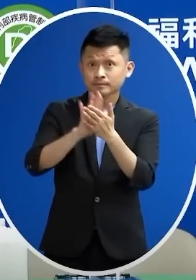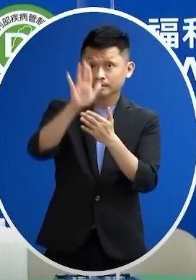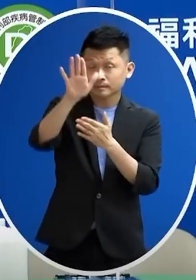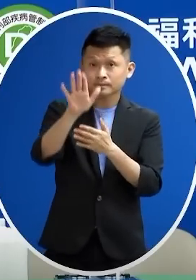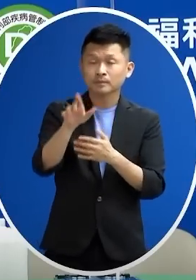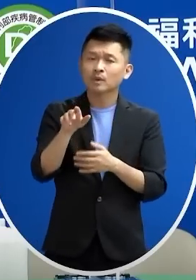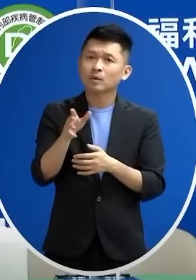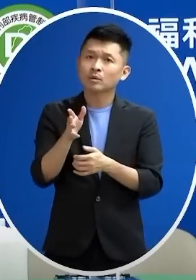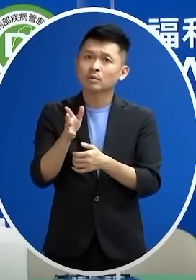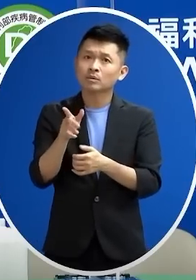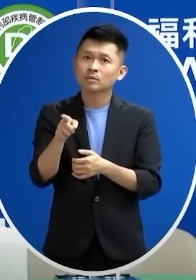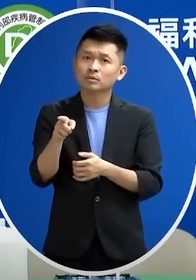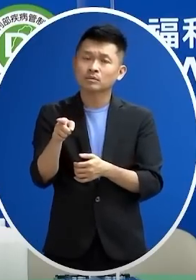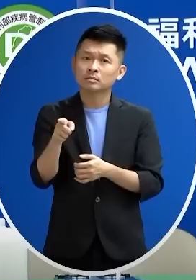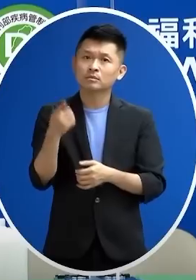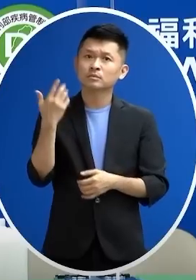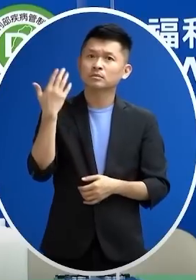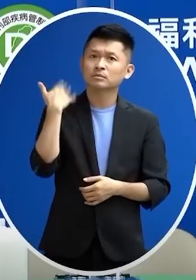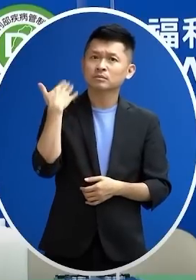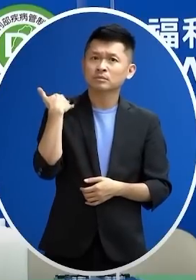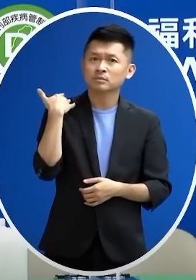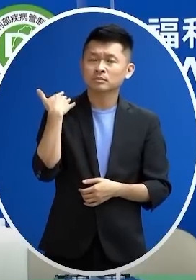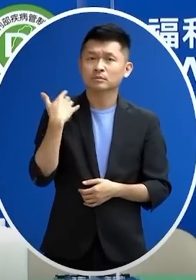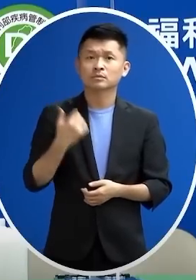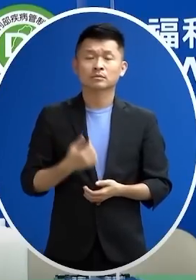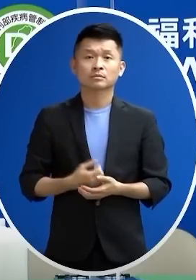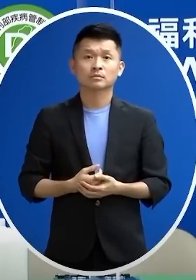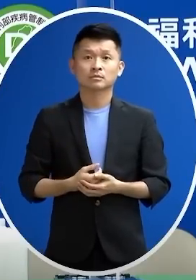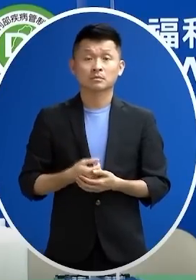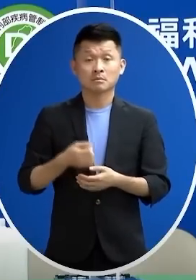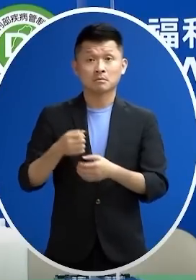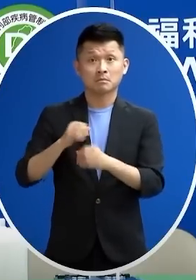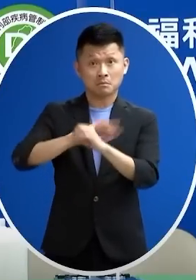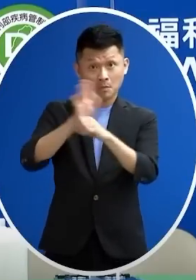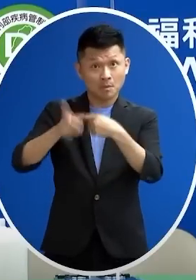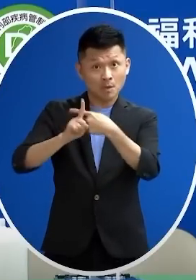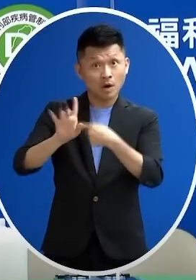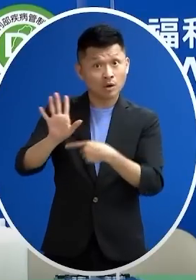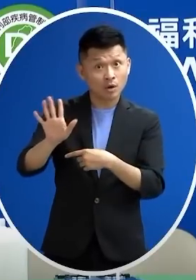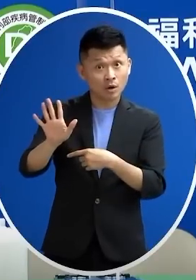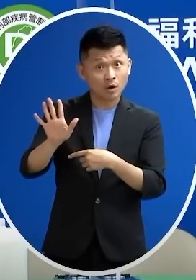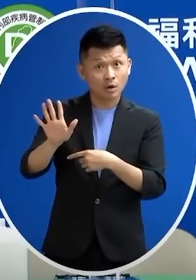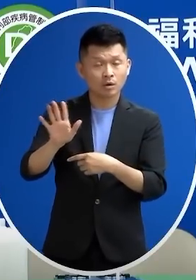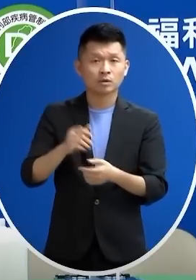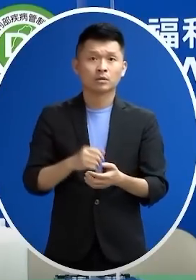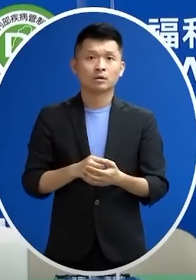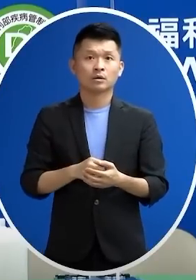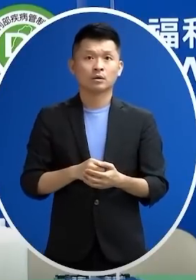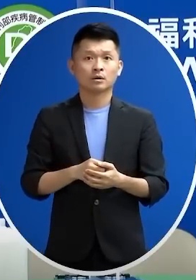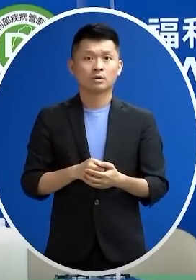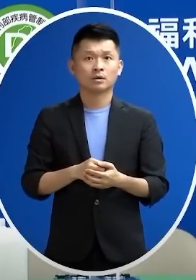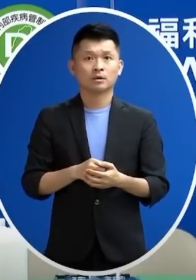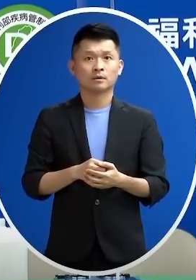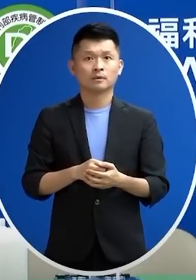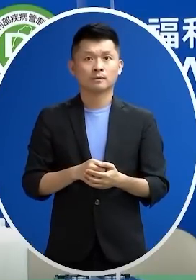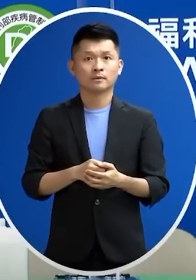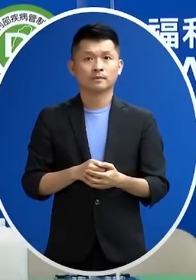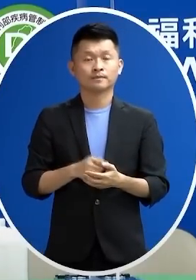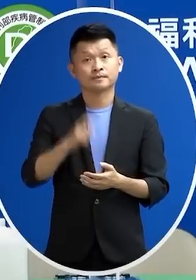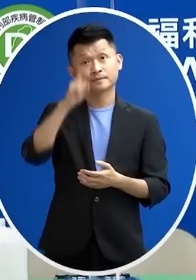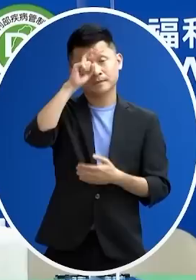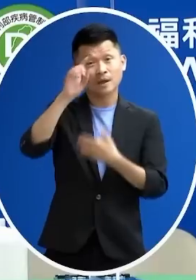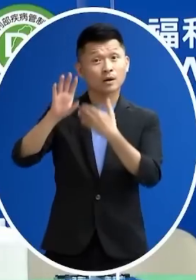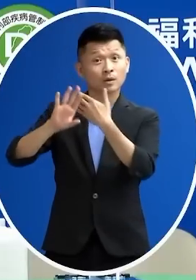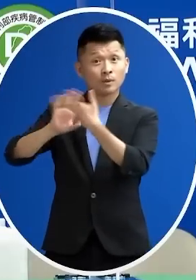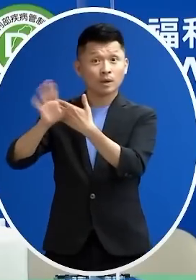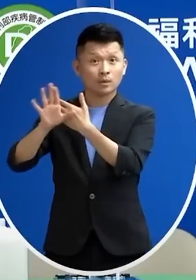说你先前可能已经有这个感染的话，事实上还是希望说大家能够在国外